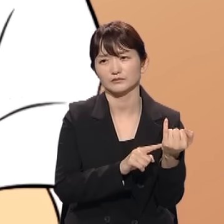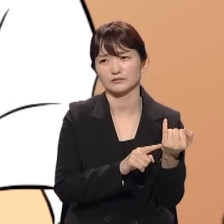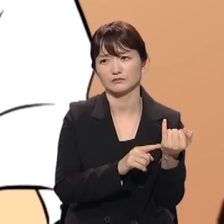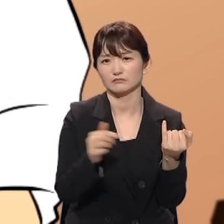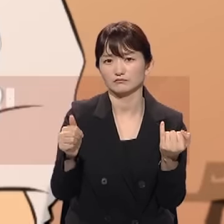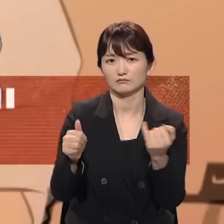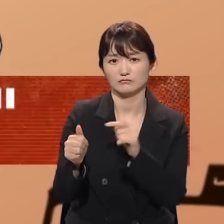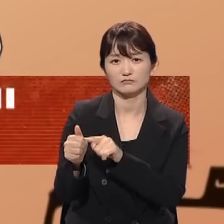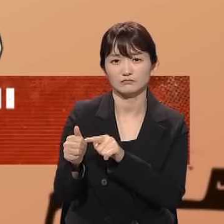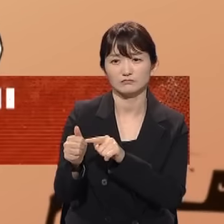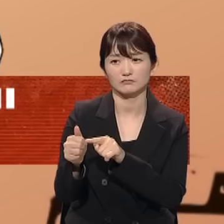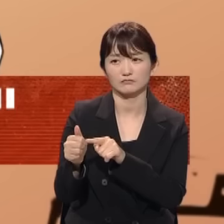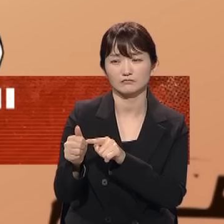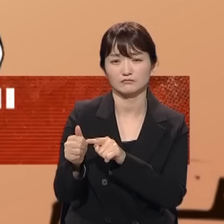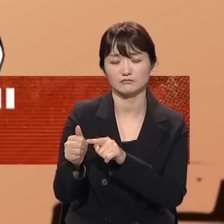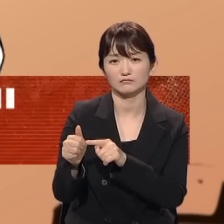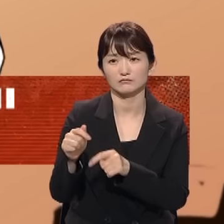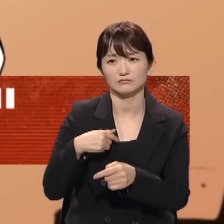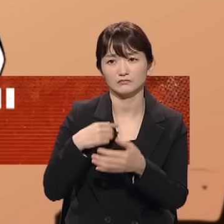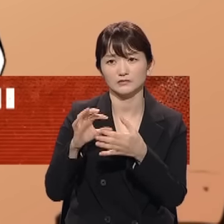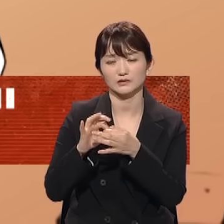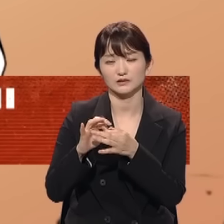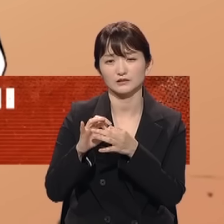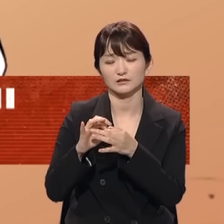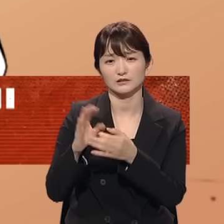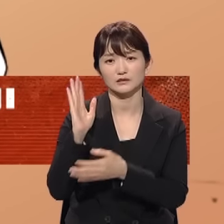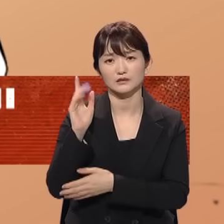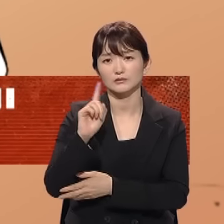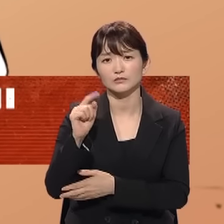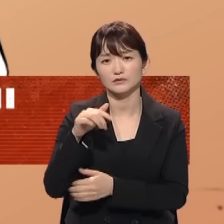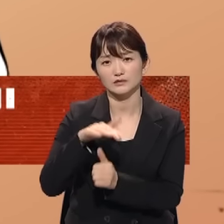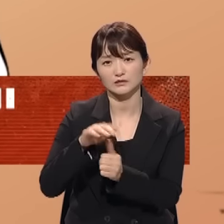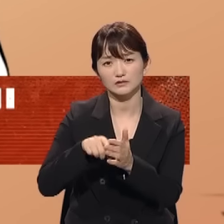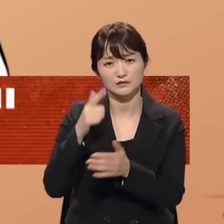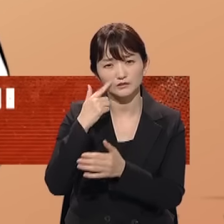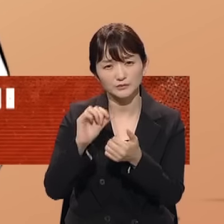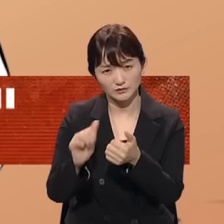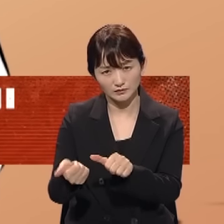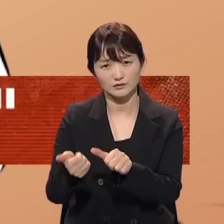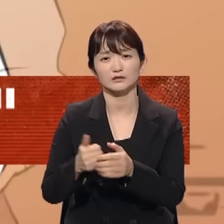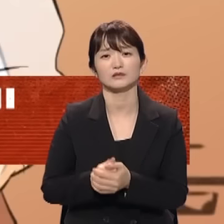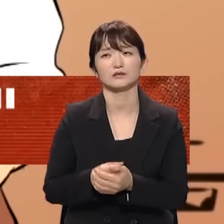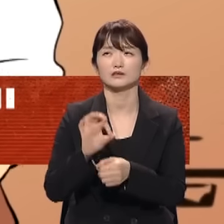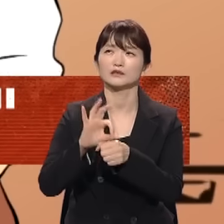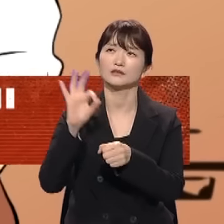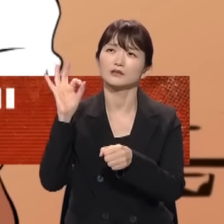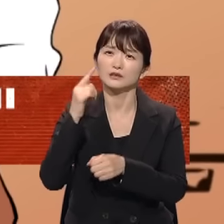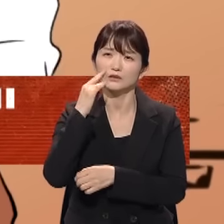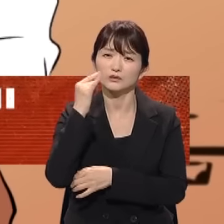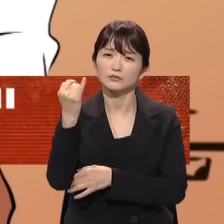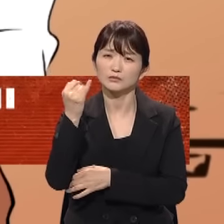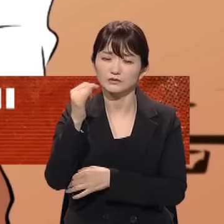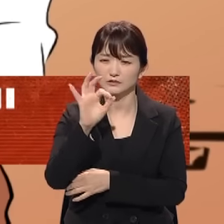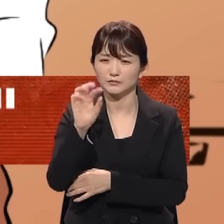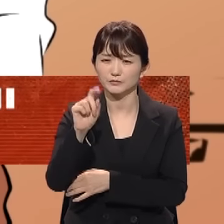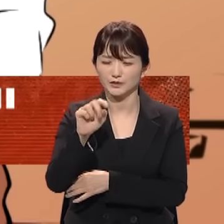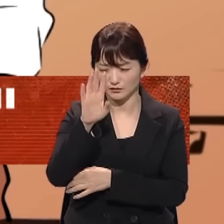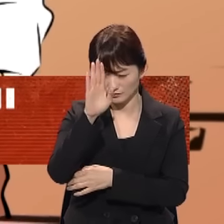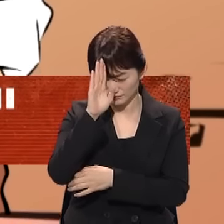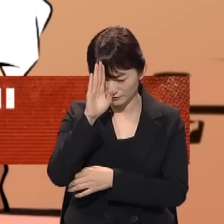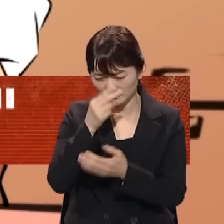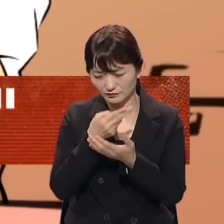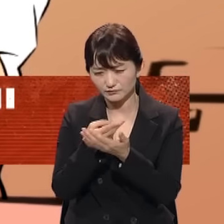이 남편이 이 자기와 관련된 얘기를 한 게 뭐냐면 어렸을 때 아버지가 돌아가시고 한 10여 년 전부터 어머니가 암투병을 해서